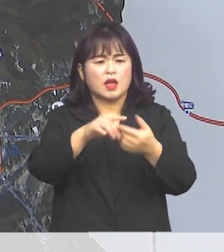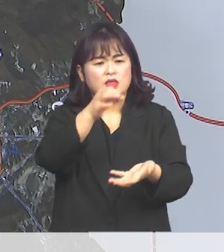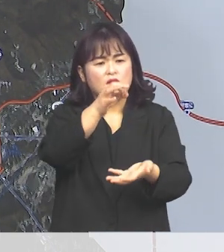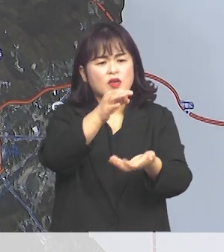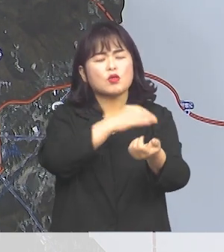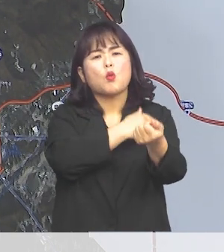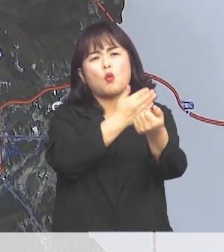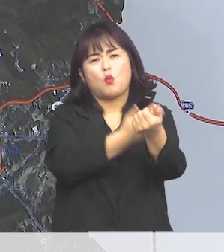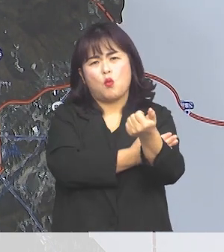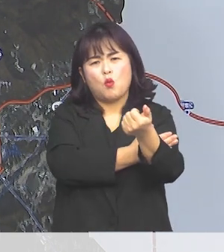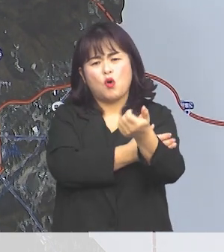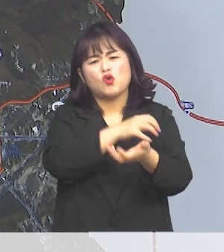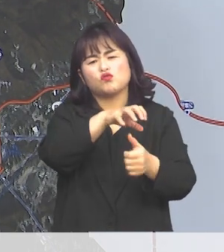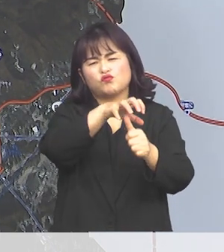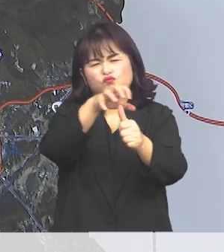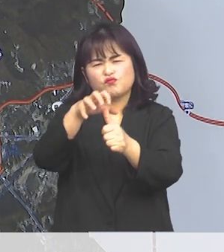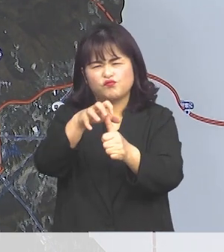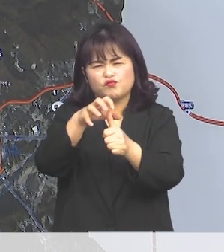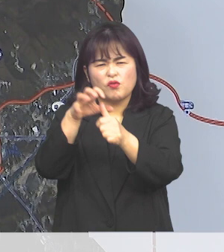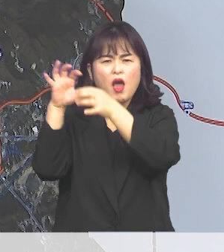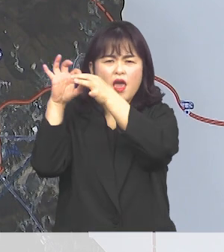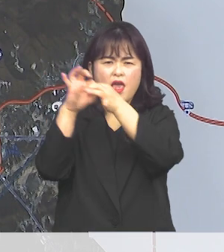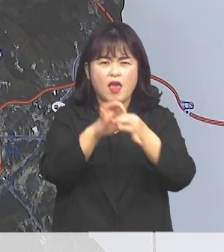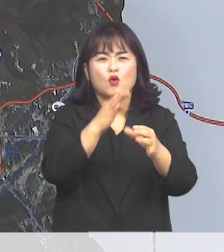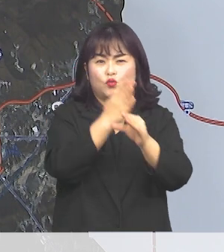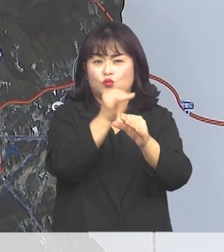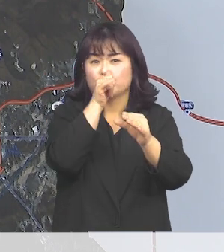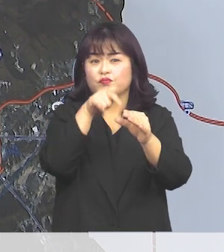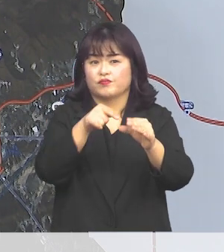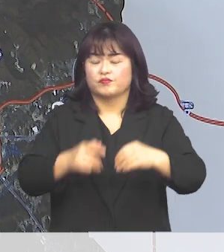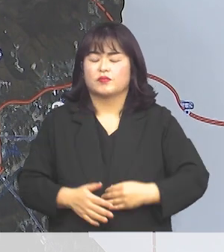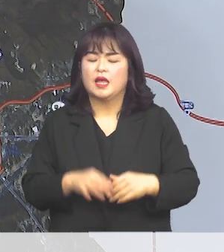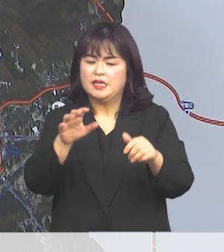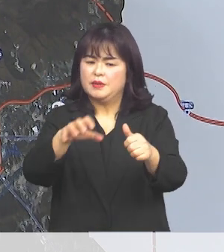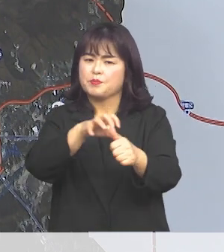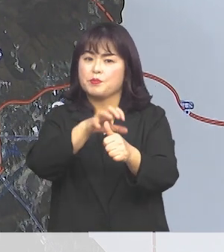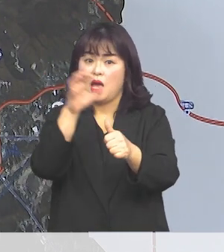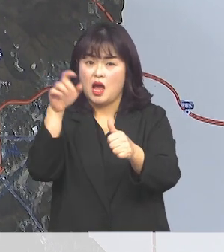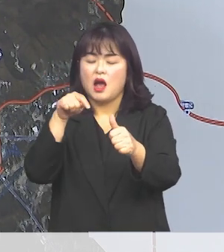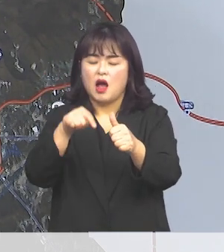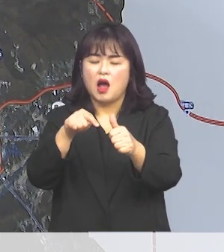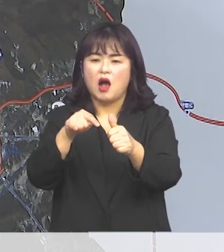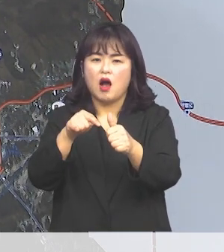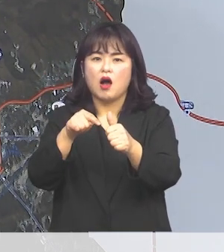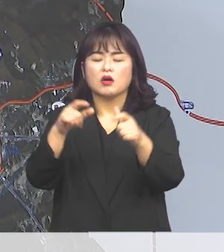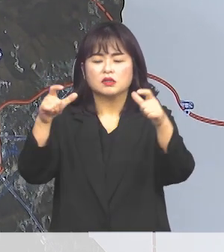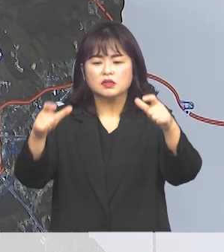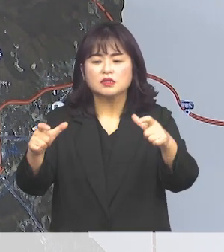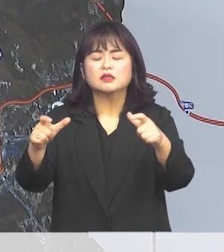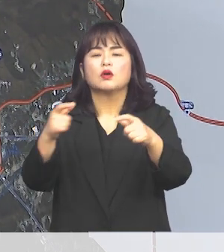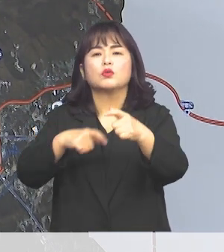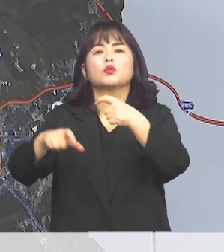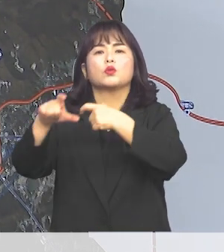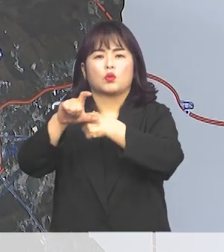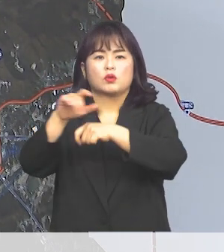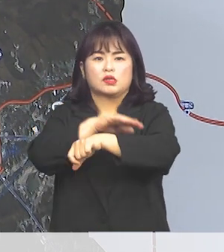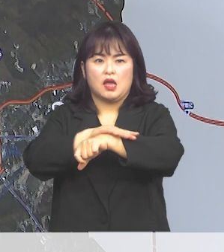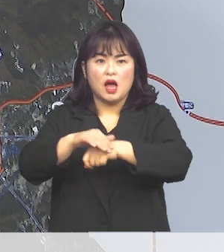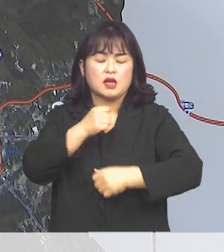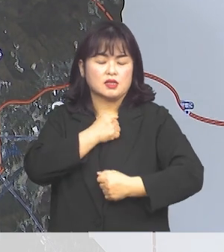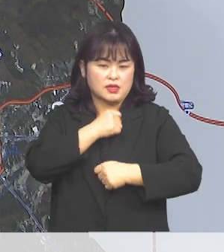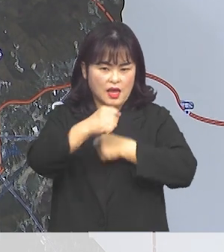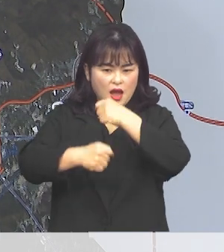시민들의 재산권이 상당한 제약을 받았었던 상황인데 규제 해제로 시민들이 보다